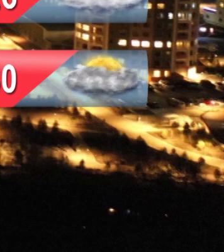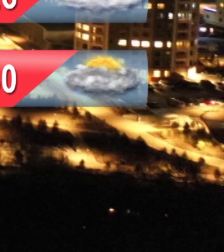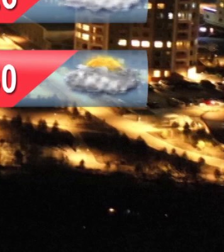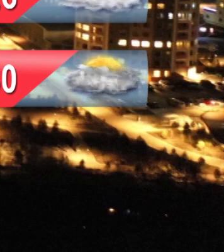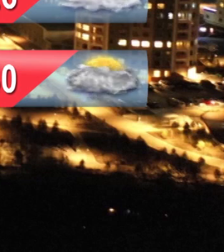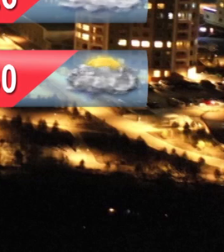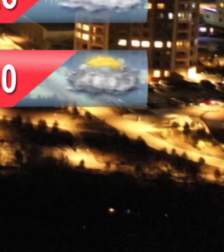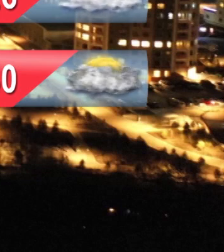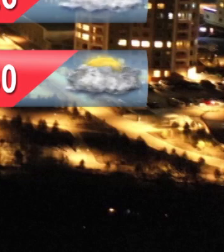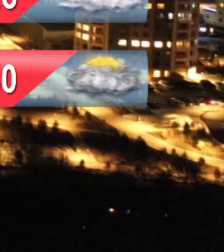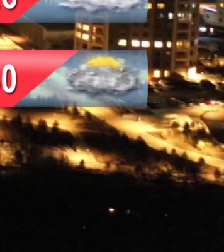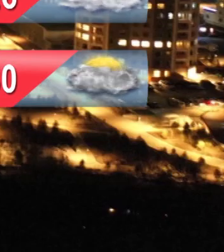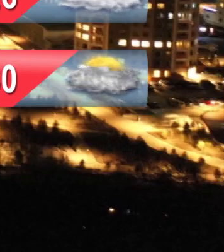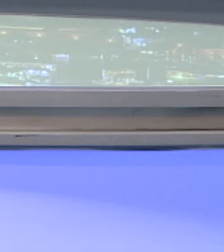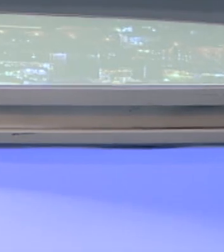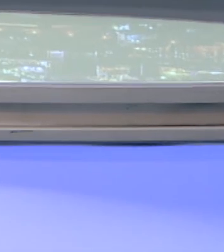Анхаарал хандуулсанд баярлалаа.